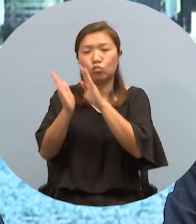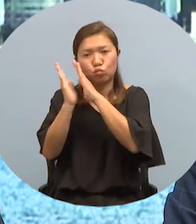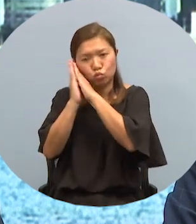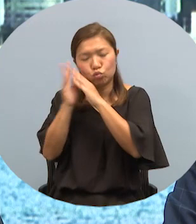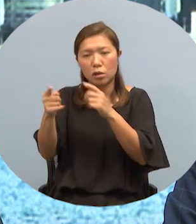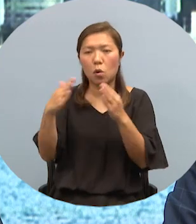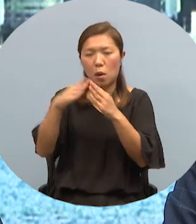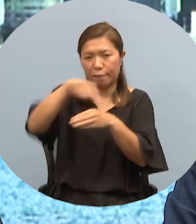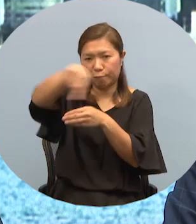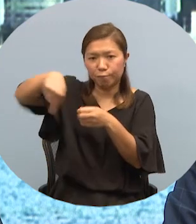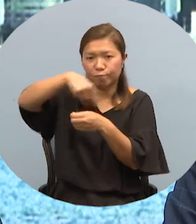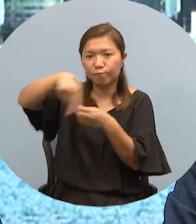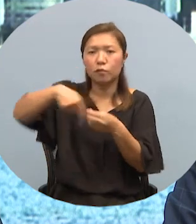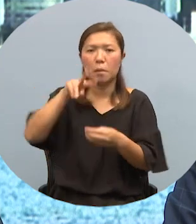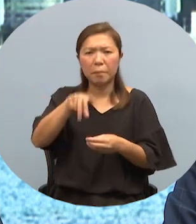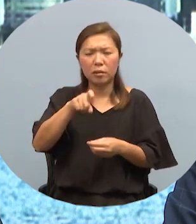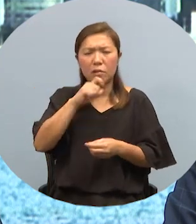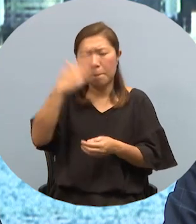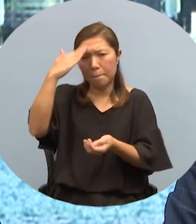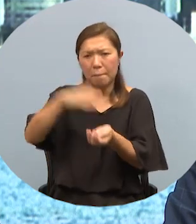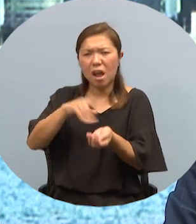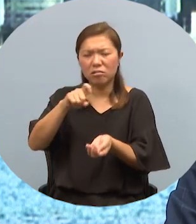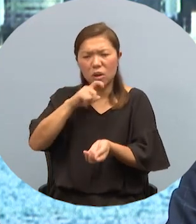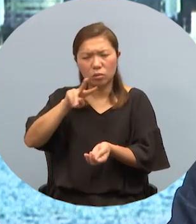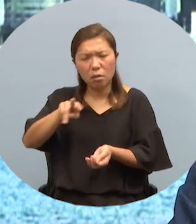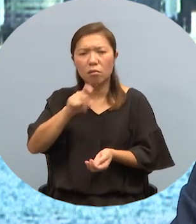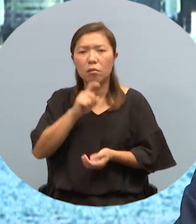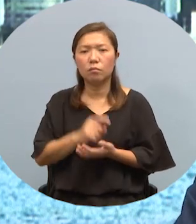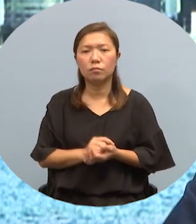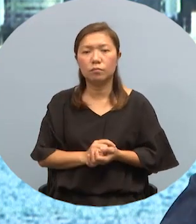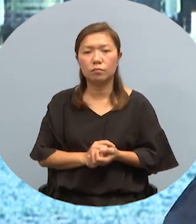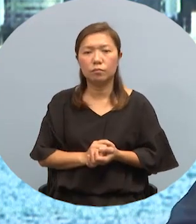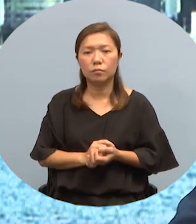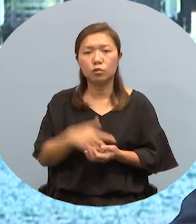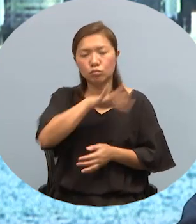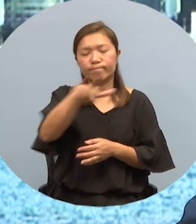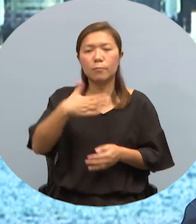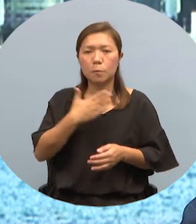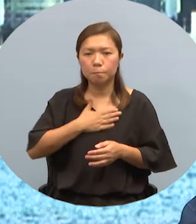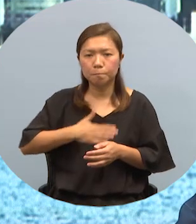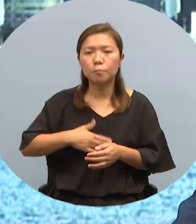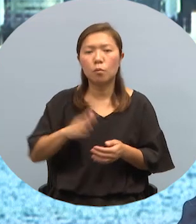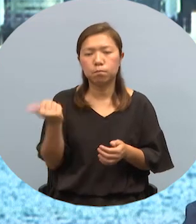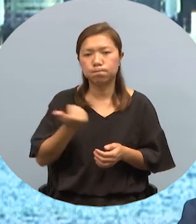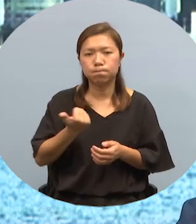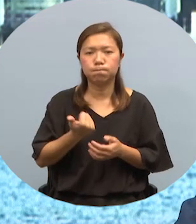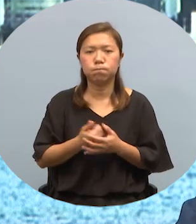邊咧，我哋就見到係有個陽性反應嘅嚇。咁所以大家可以即係比較